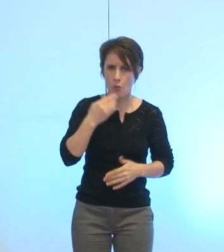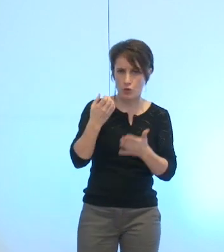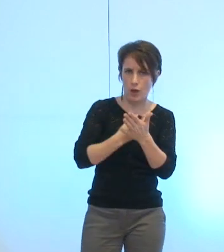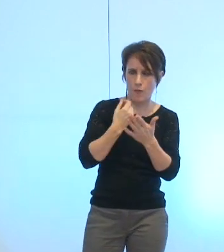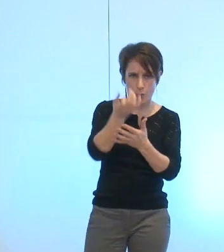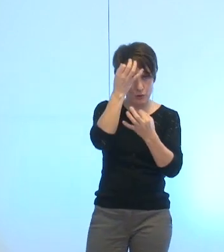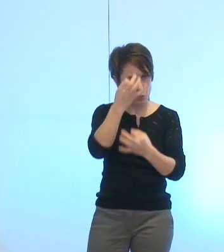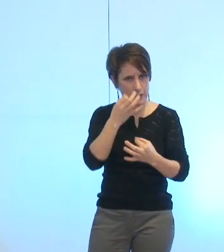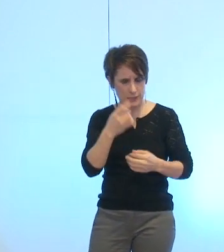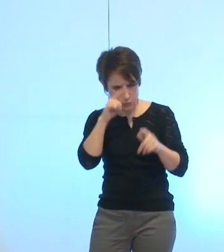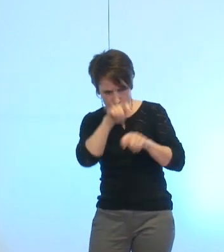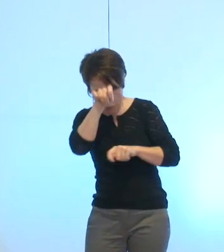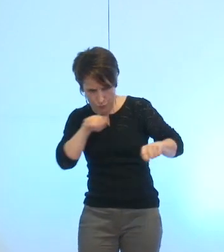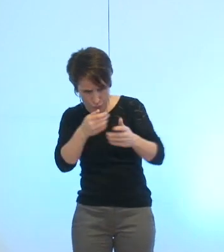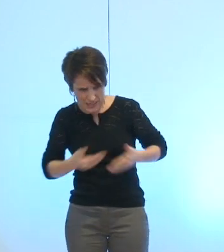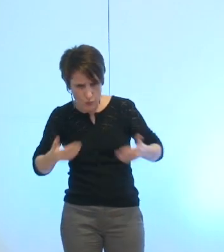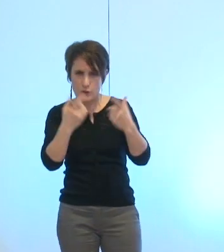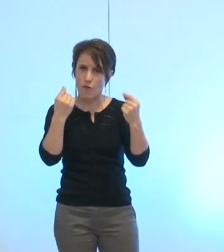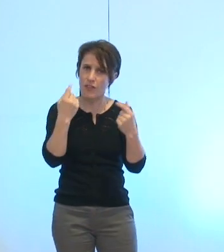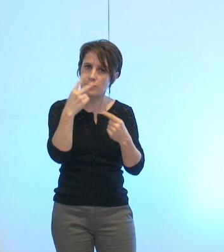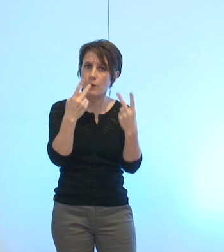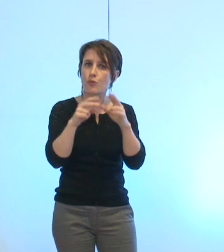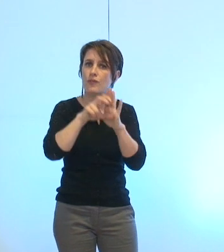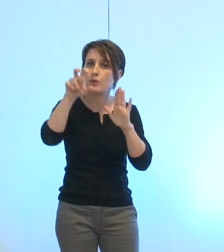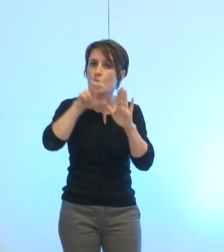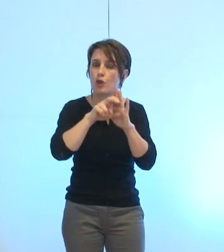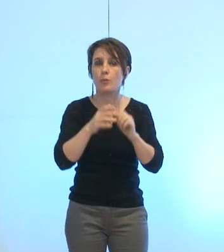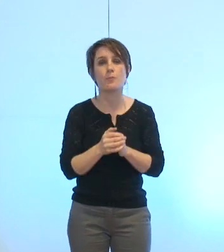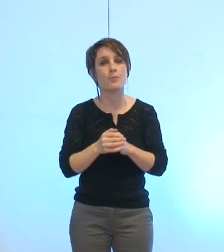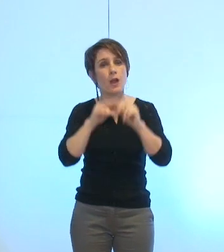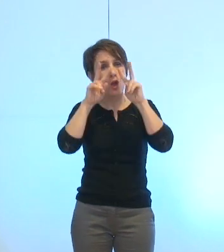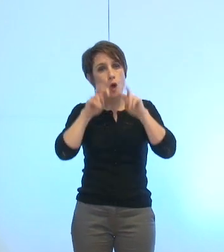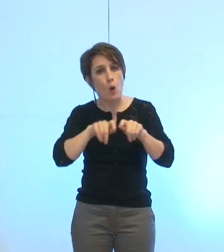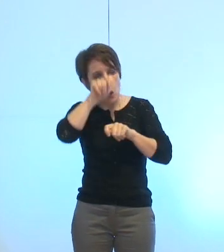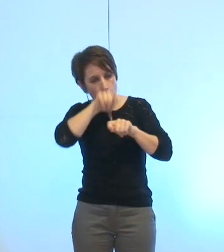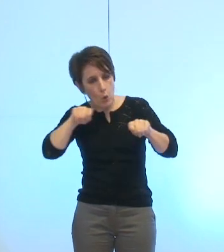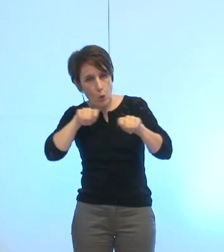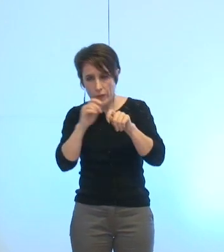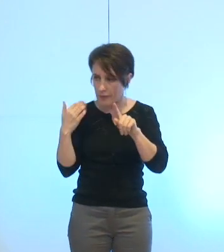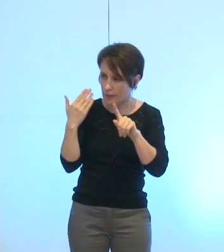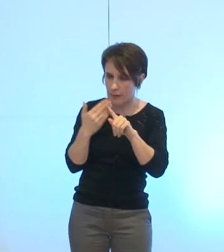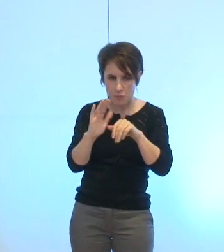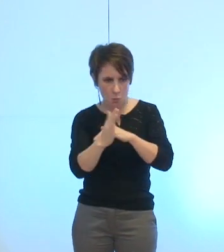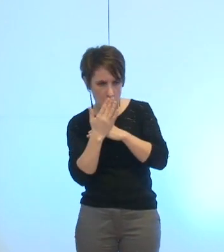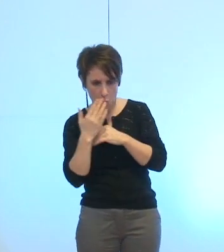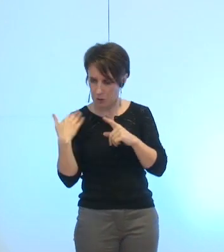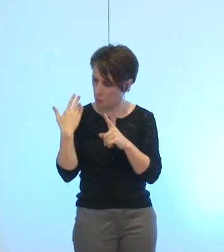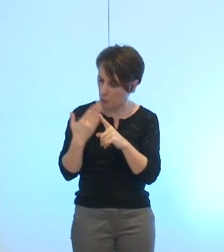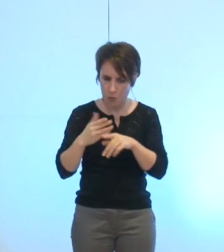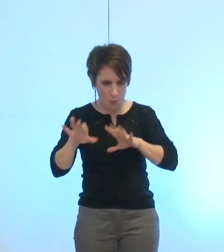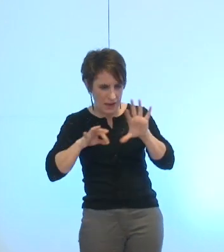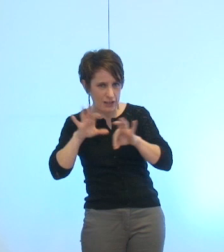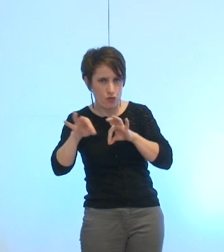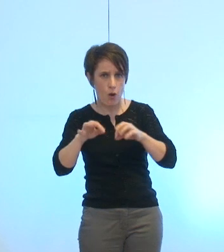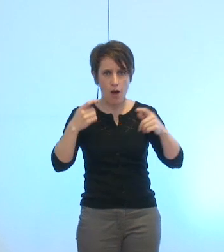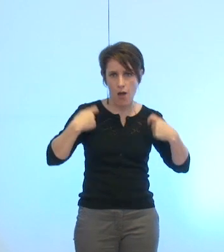financière de la commune un audit retrace toutes les décisions pris par le passé tous les choix même les